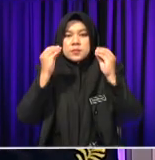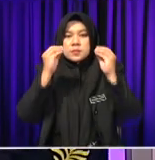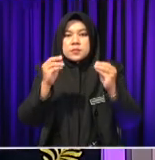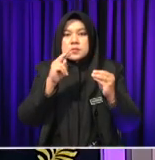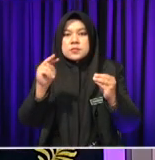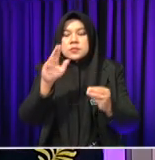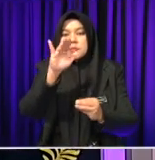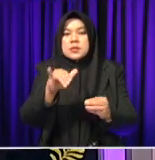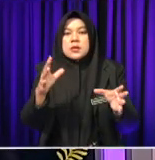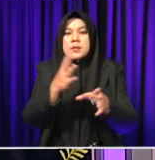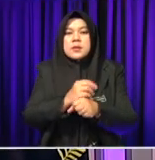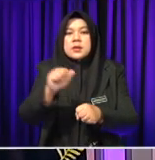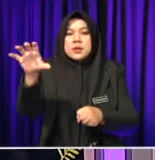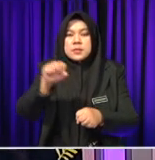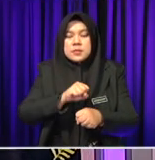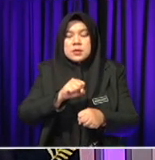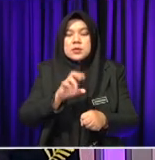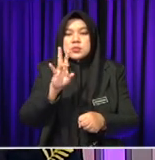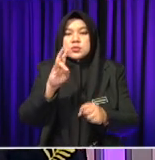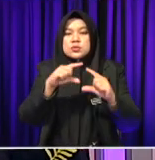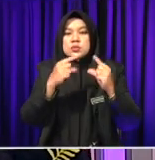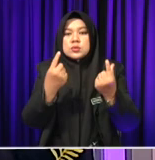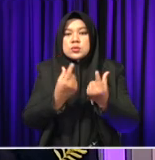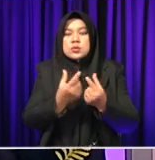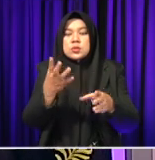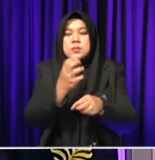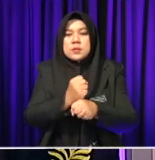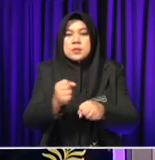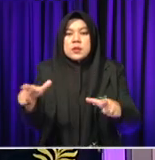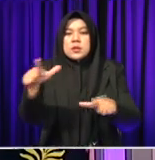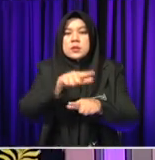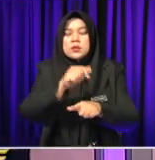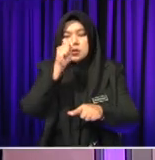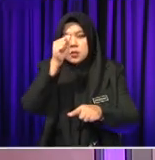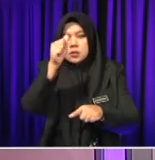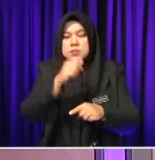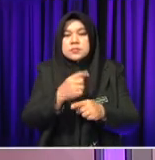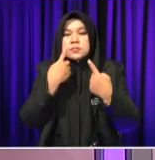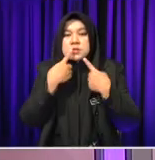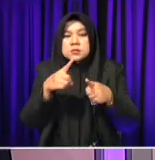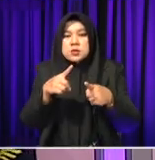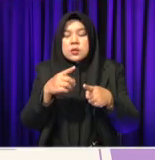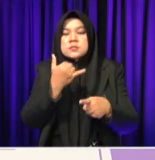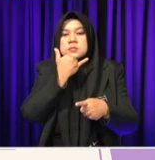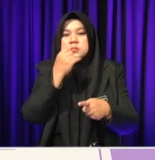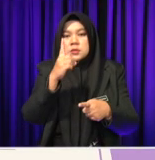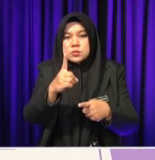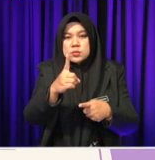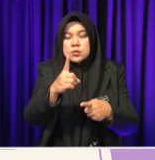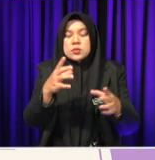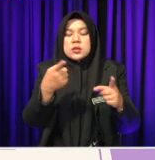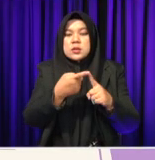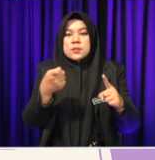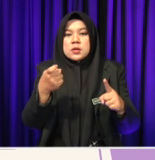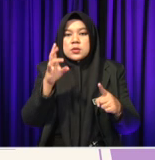diambil dalam hadis Tujuh golongan yang mendapat naungan Allah so murid-murid bolehlah menjawab salah satu daripada Tujuh